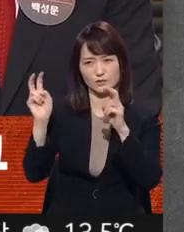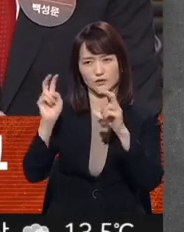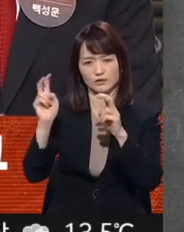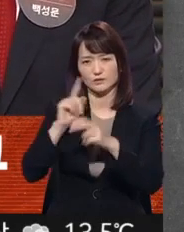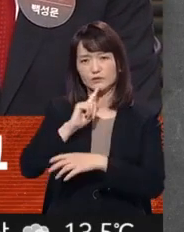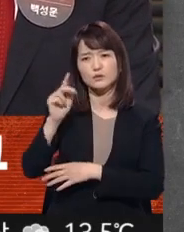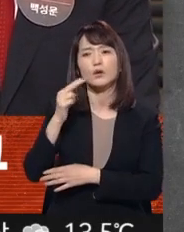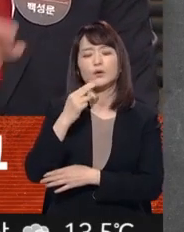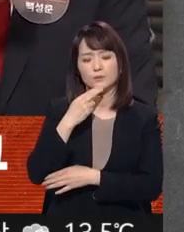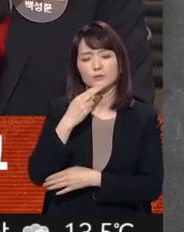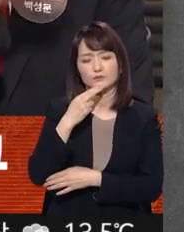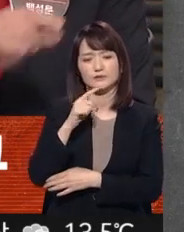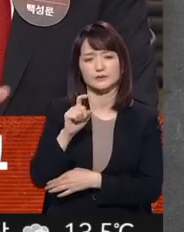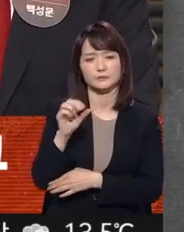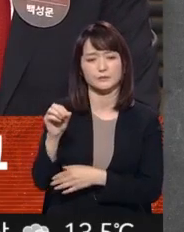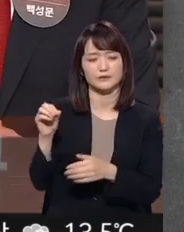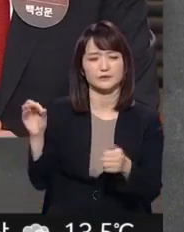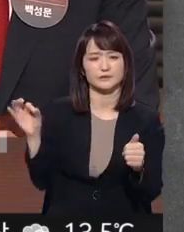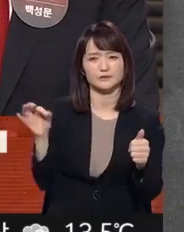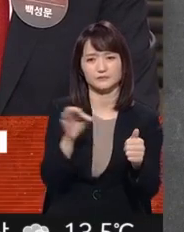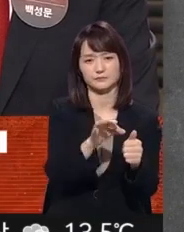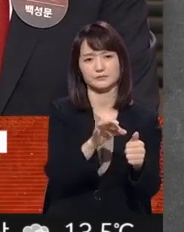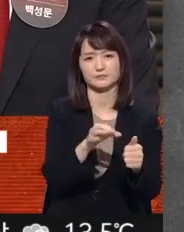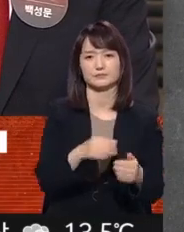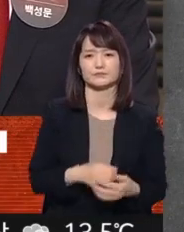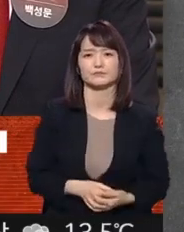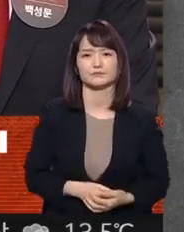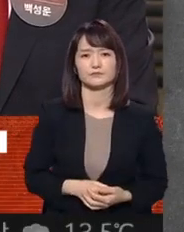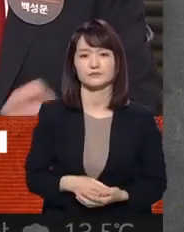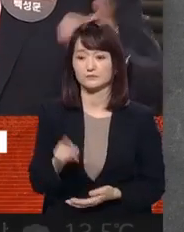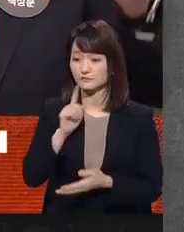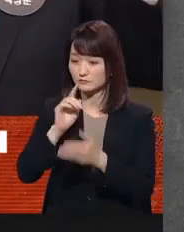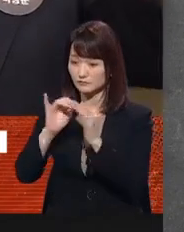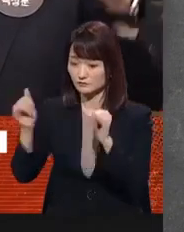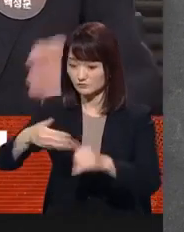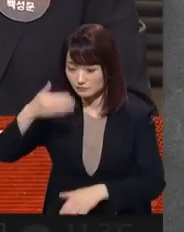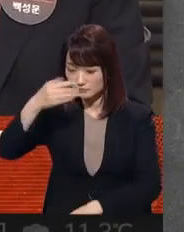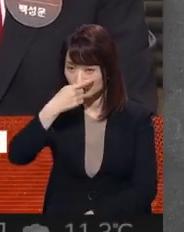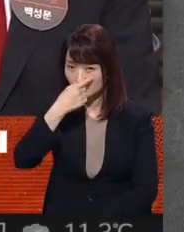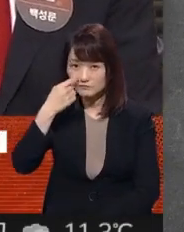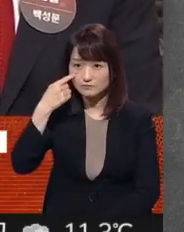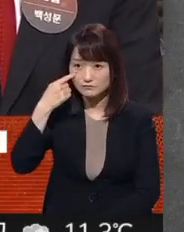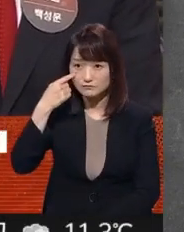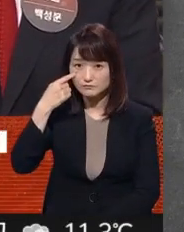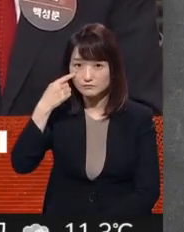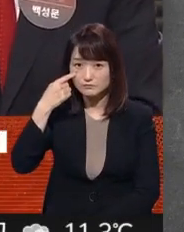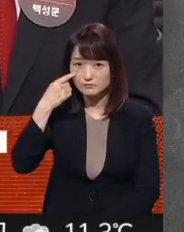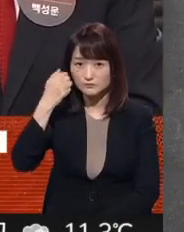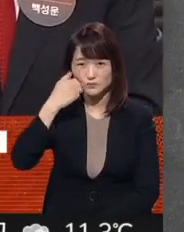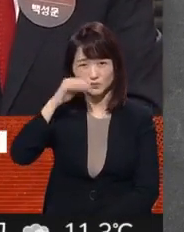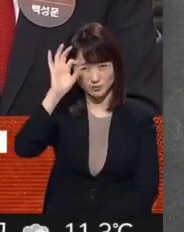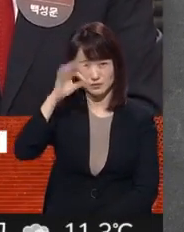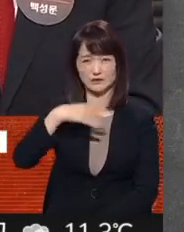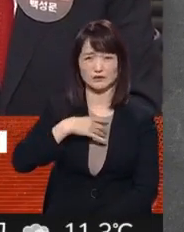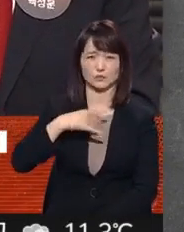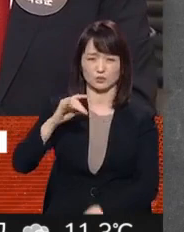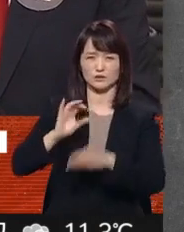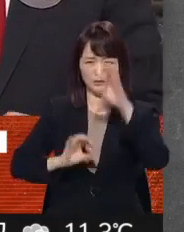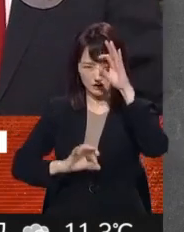나중에 이제 지금 저희가 보고 있는 시스템 영상을 제보자분이 확인해 보니까 이건 누가 봐도 고의 사고 잖아요 저거는